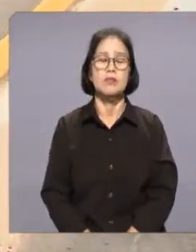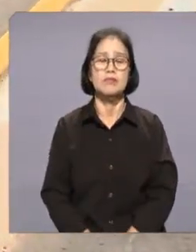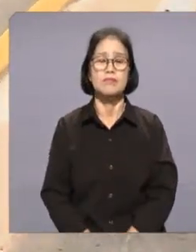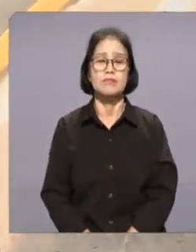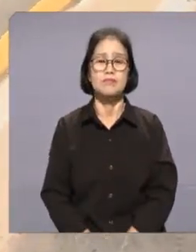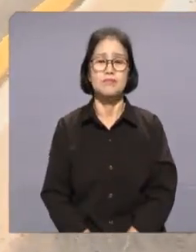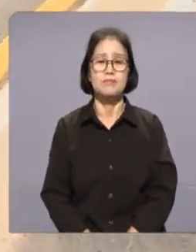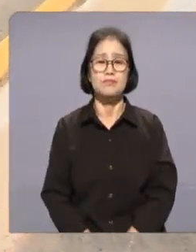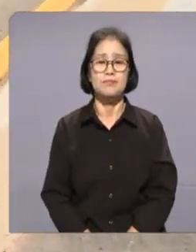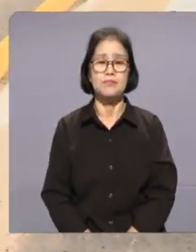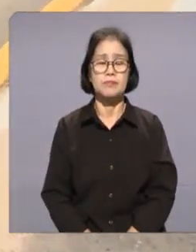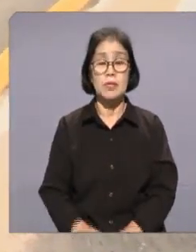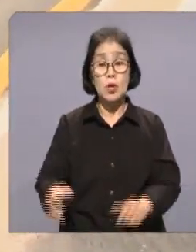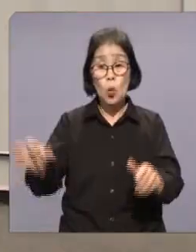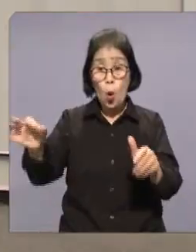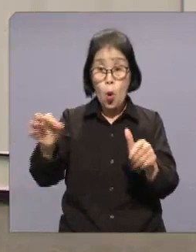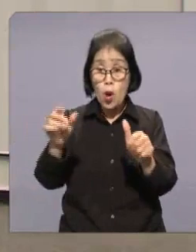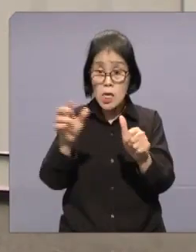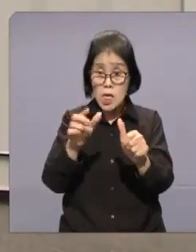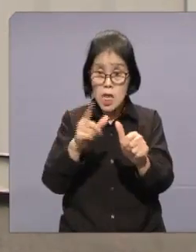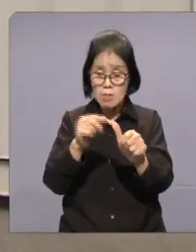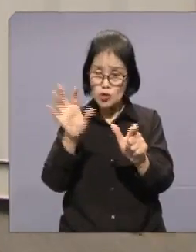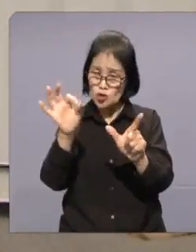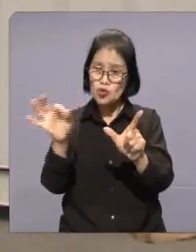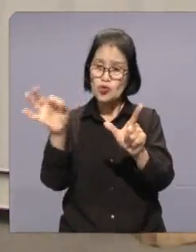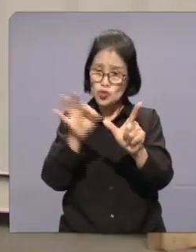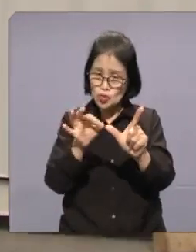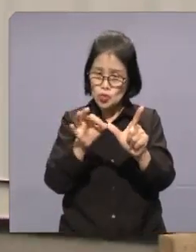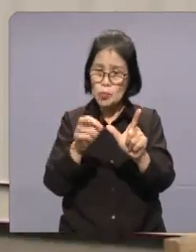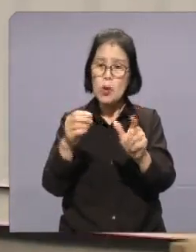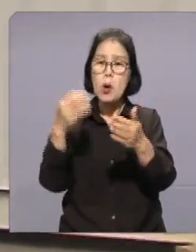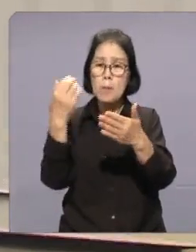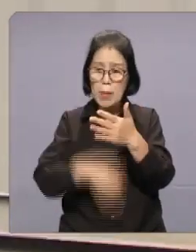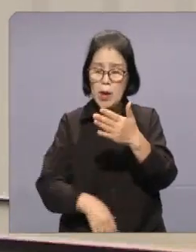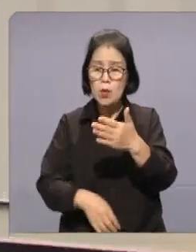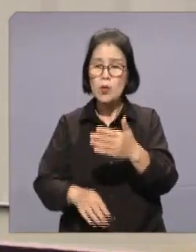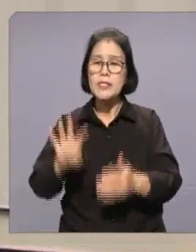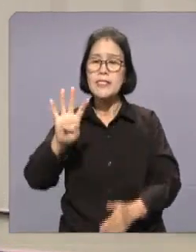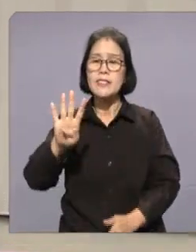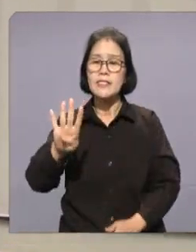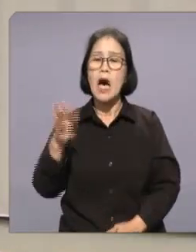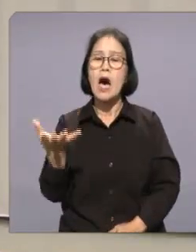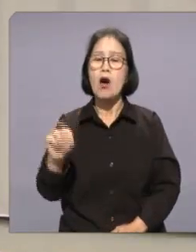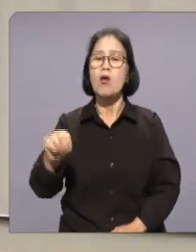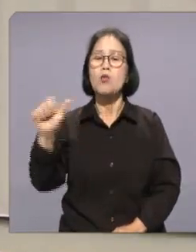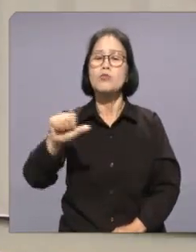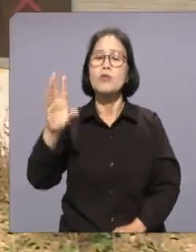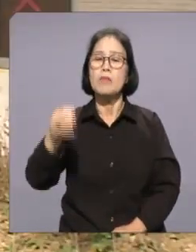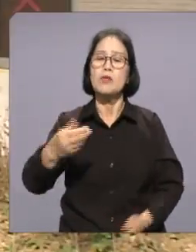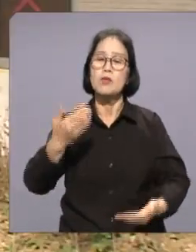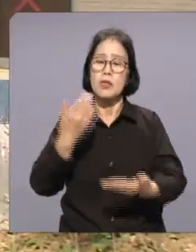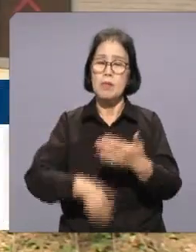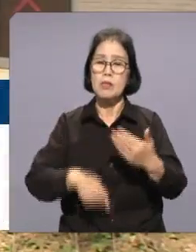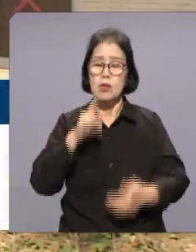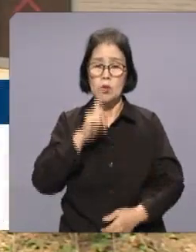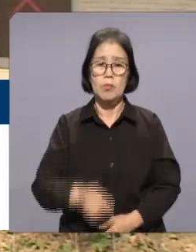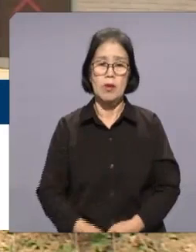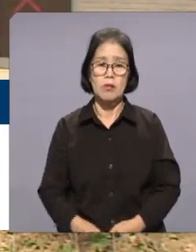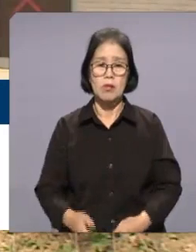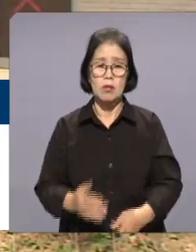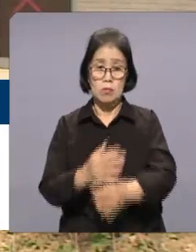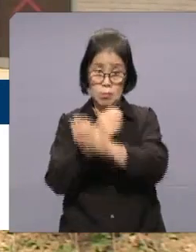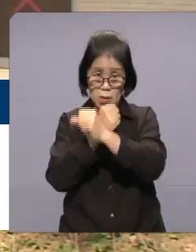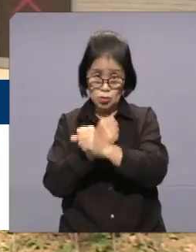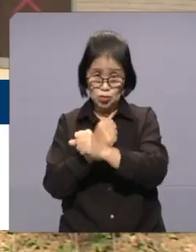기술원이 일부 지급한 금액을 제외한 8억 5천만 원을 지급해야 한다고 주장했습니다. 발주처의